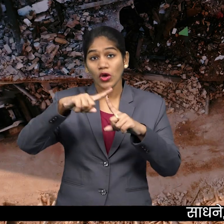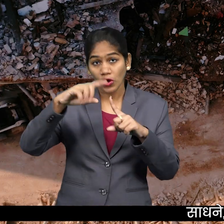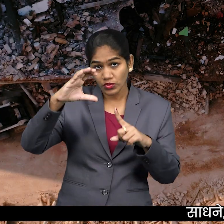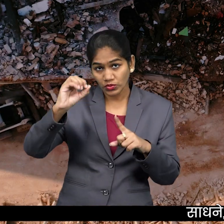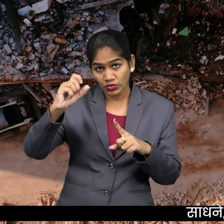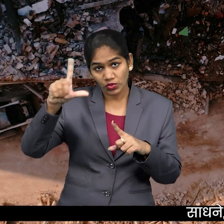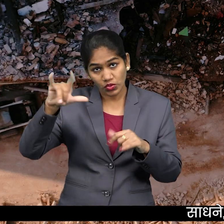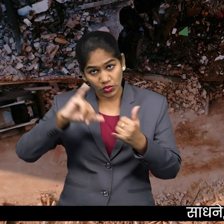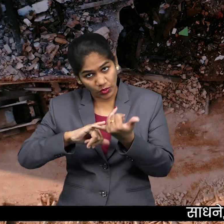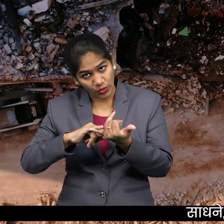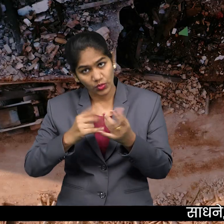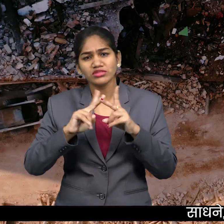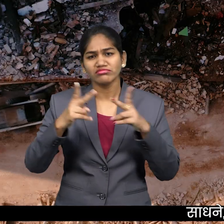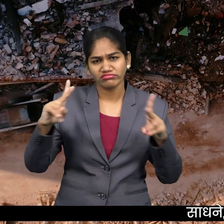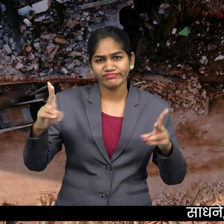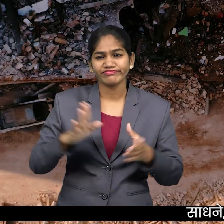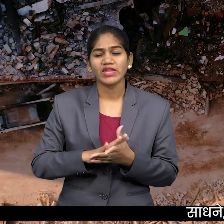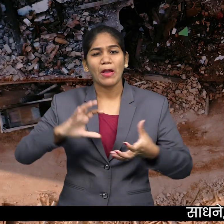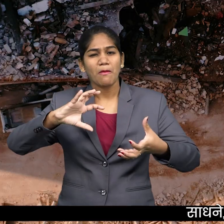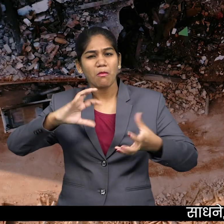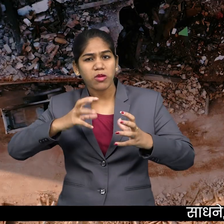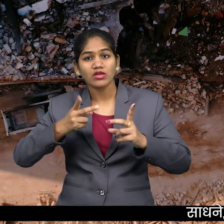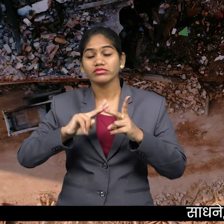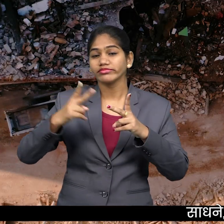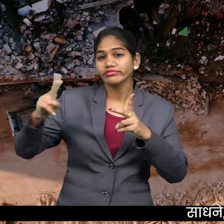साधने, यंत्र आणि इमारती.